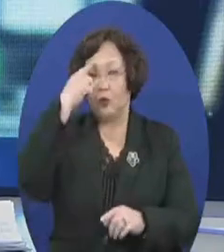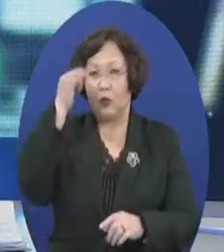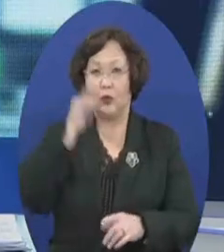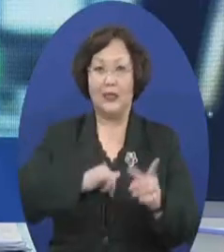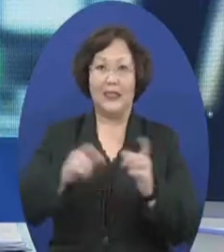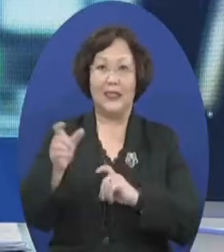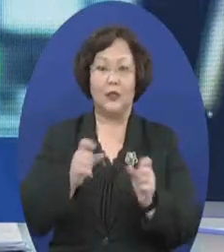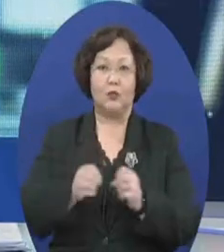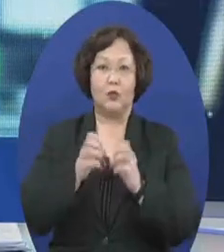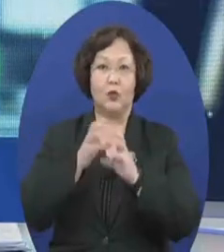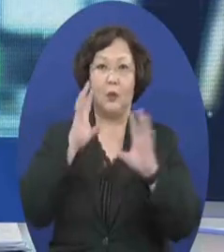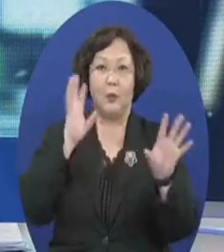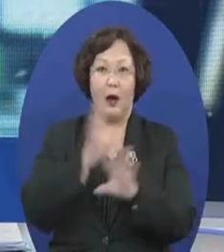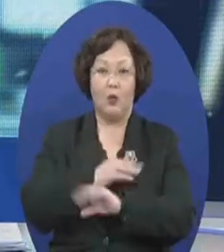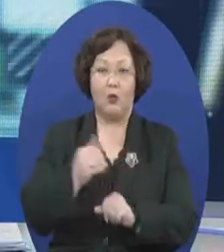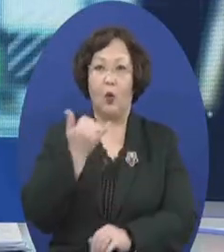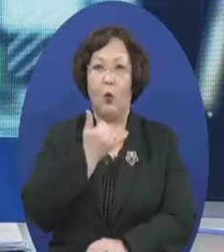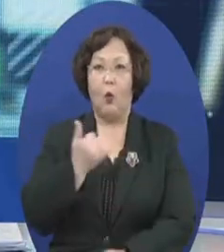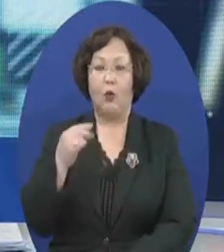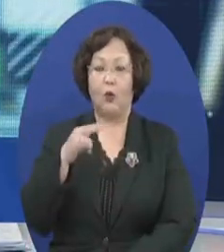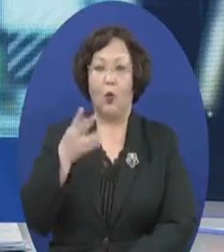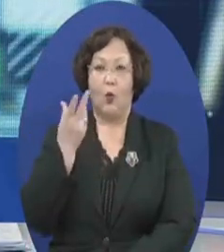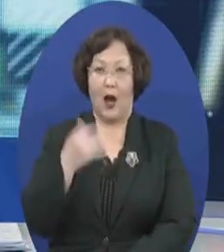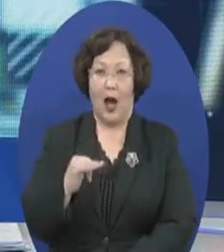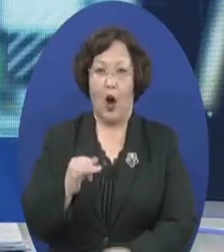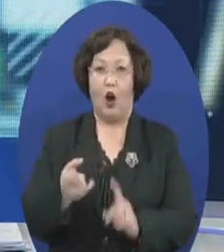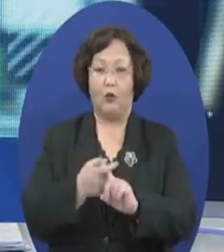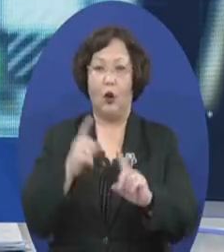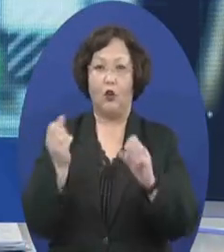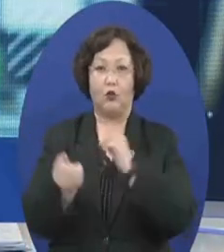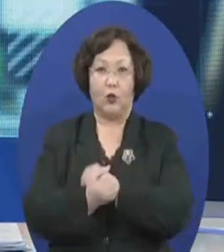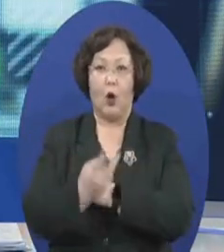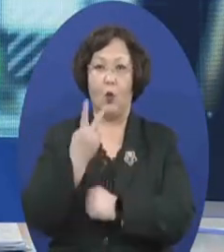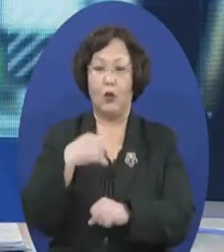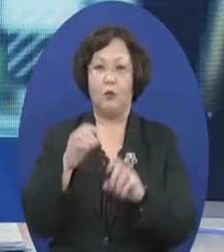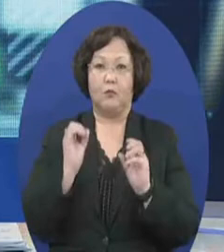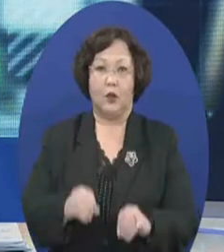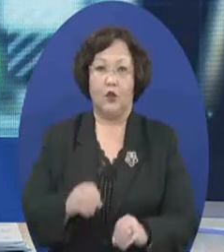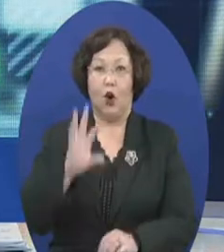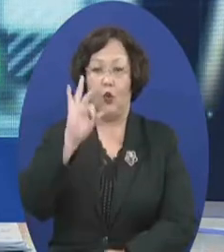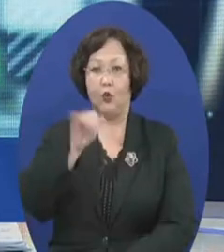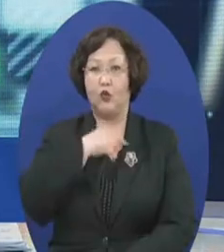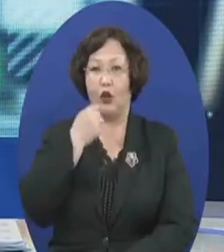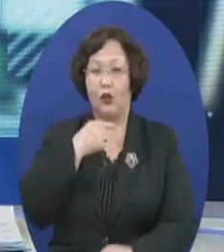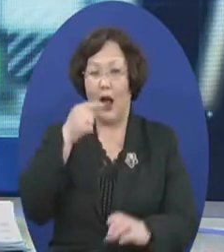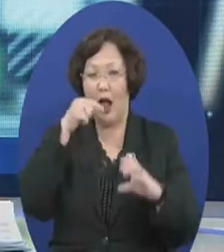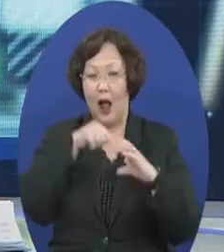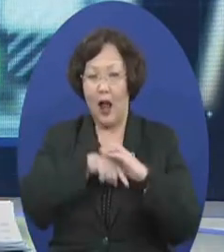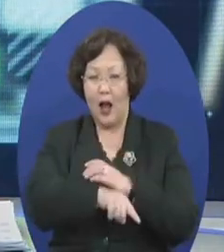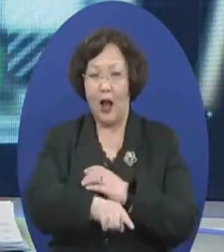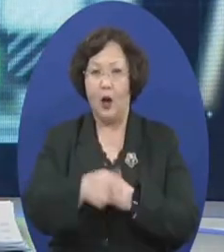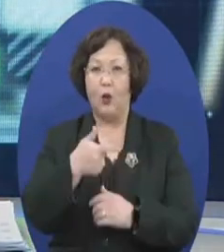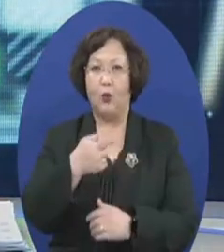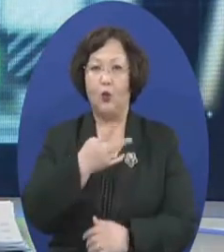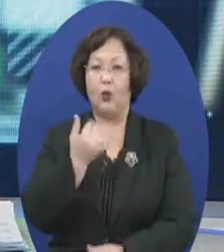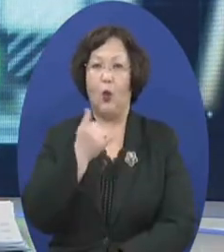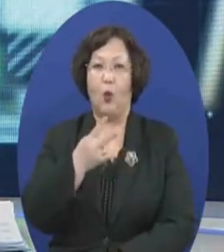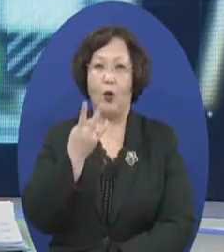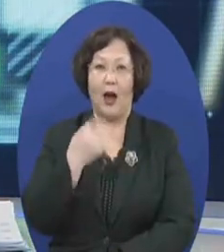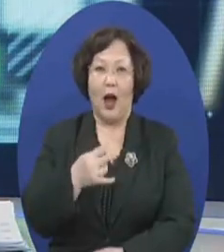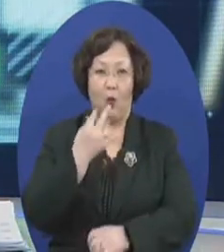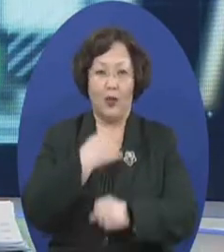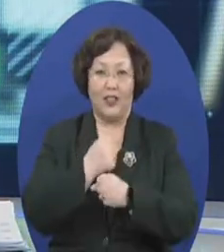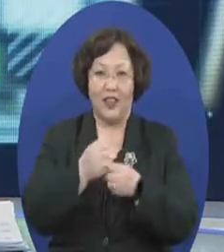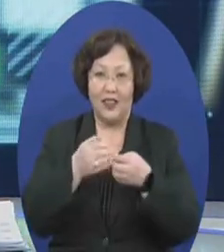Өнөөдөр Монгол улсын эдийн засаг бүтээн байгуулалтаа уулуурхан салбартаа нэгэн онцлог үйл явдал боллоо. Энэ бол оюут толгойн гүний уурхайн үйл ажиллагааг нээх ёстол